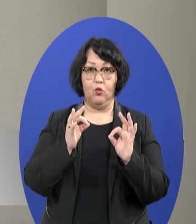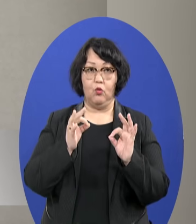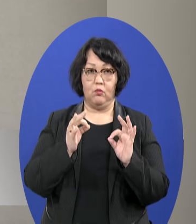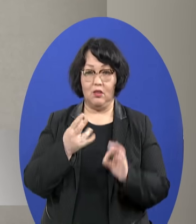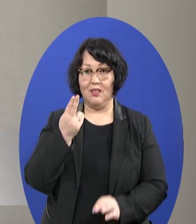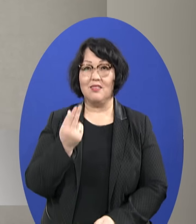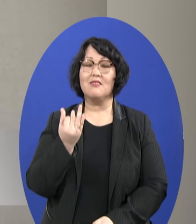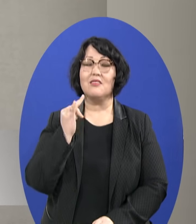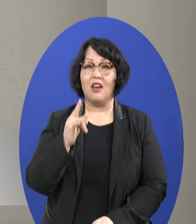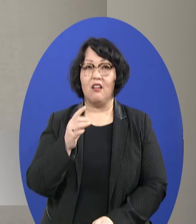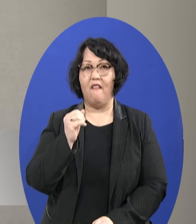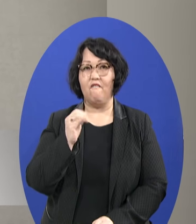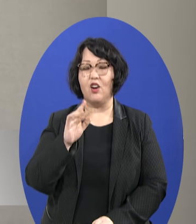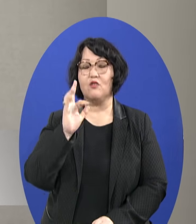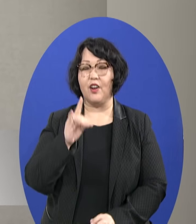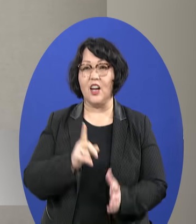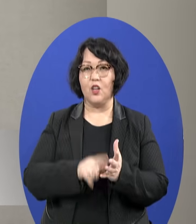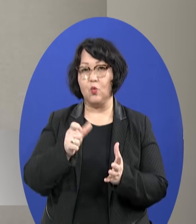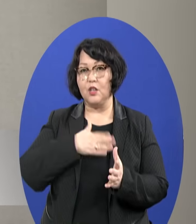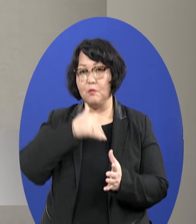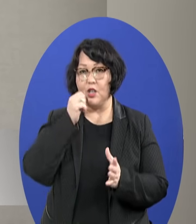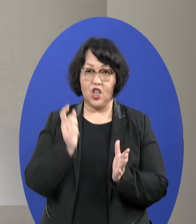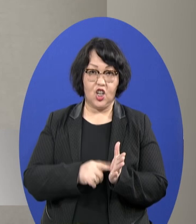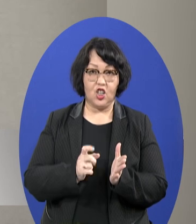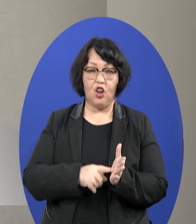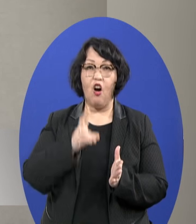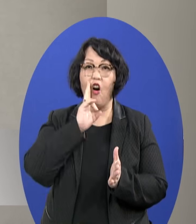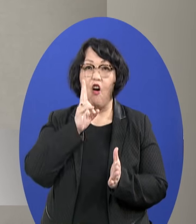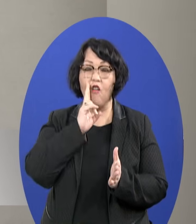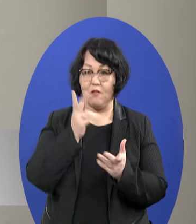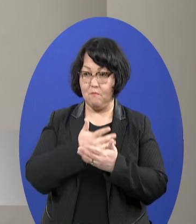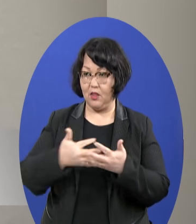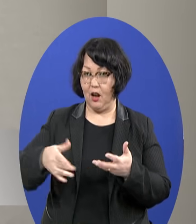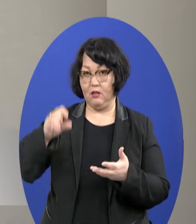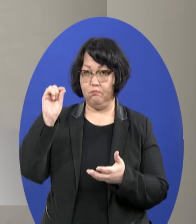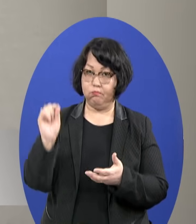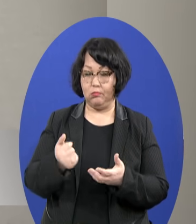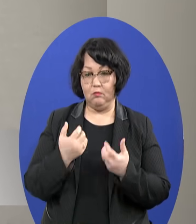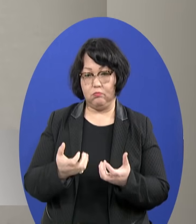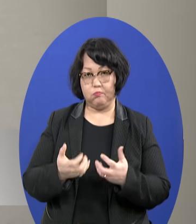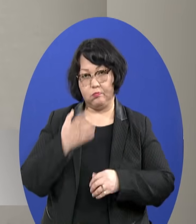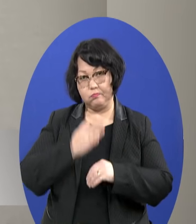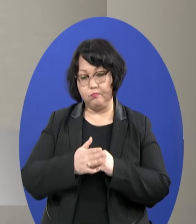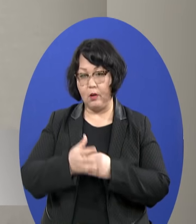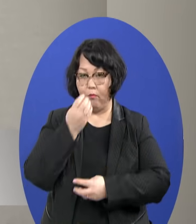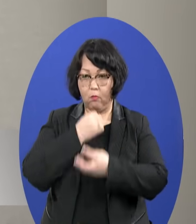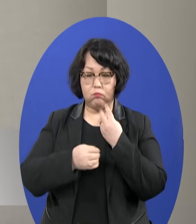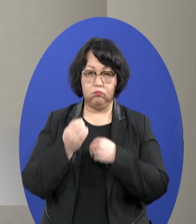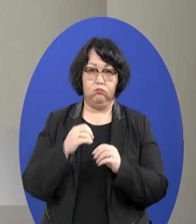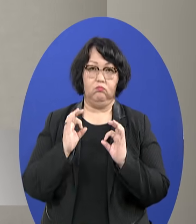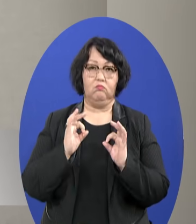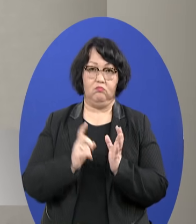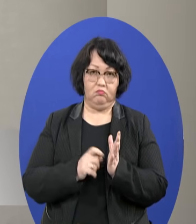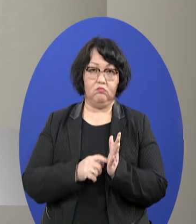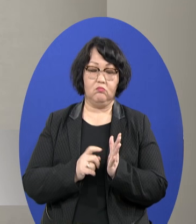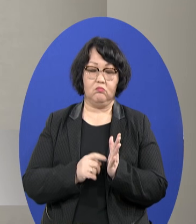гих мэтчлэн одоо хүний биед хэрэгтэй хоол хүнсийг түлхүү сонгож хэрэглэх нь илүү ач холбогдолтой байж байгаа. Тэгэхээр